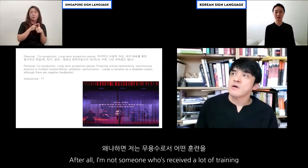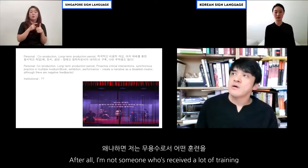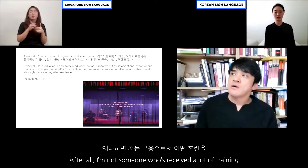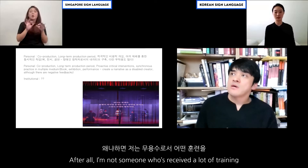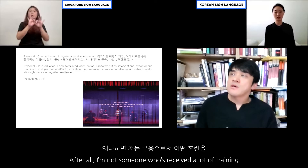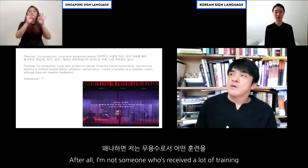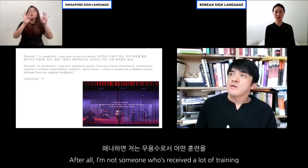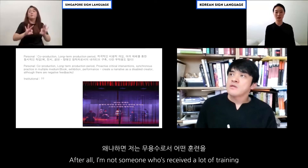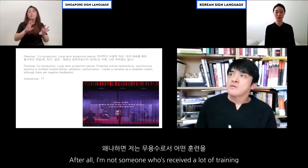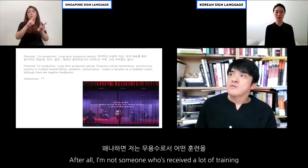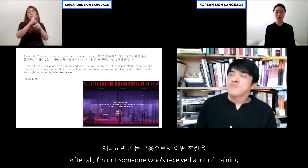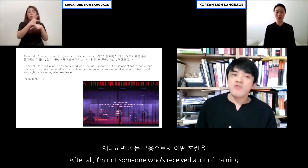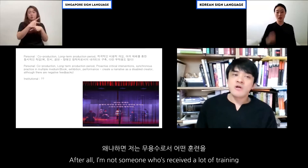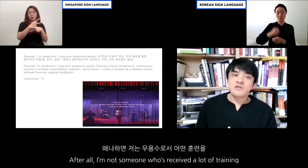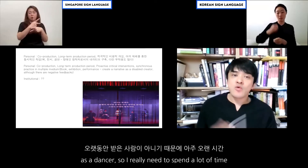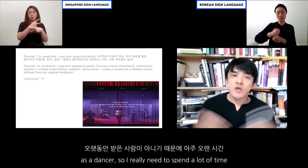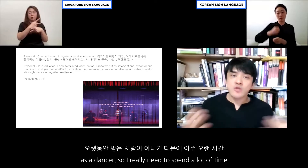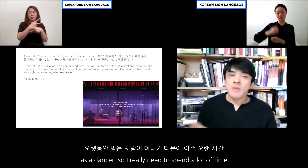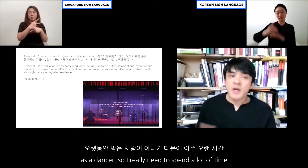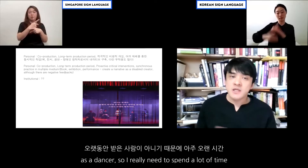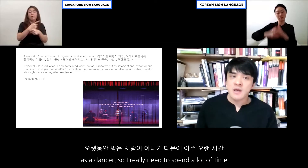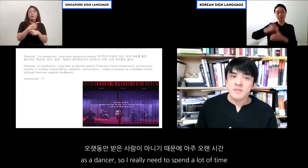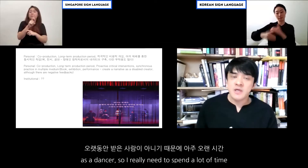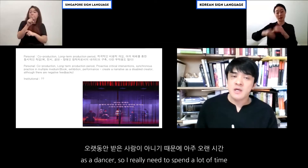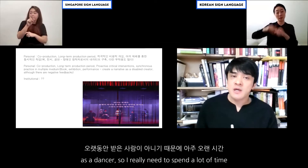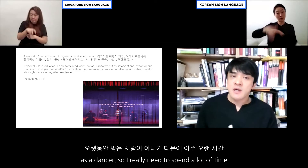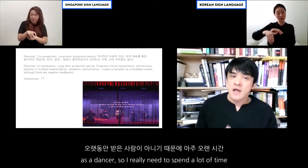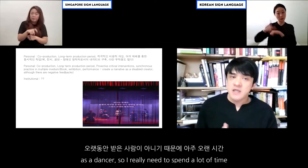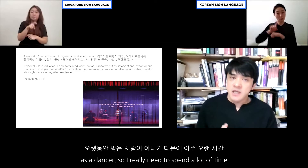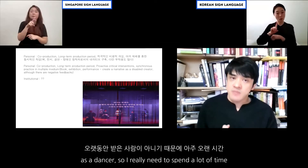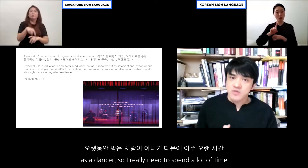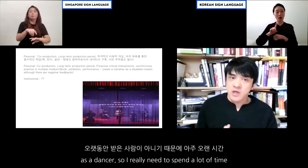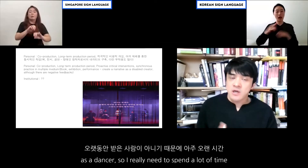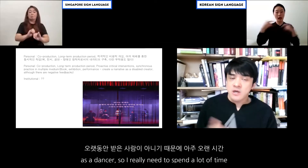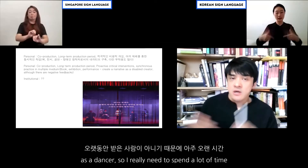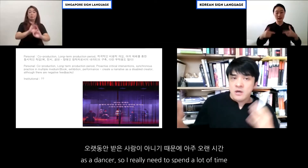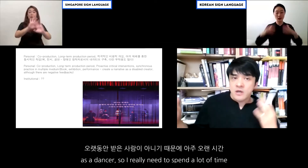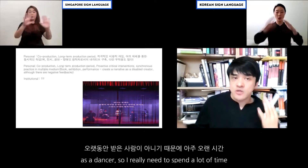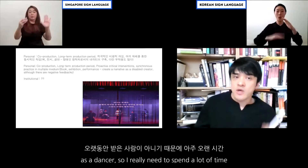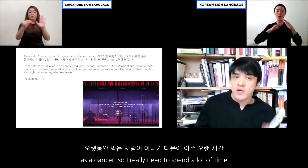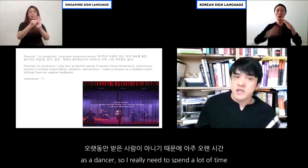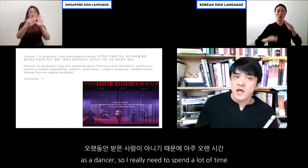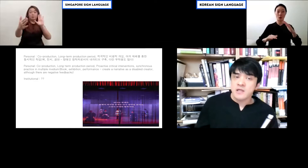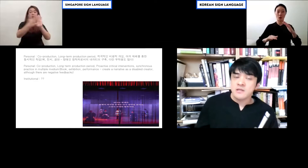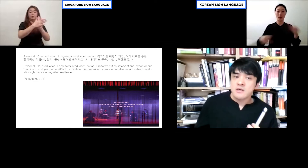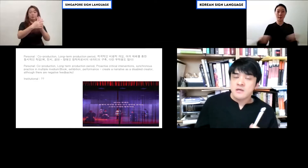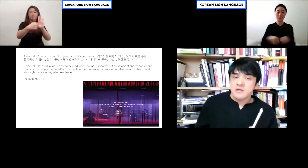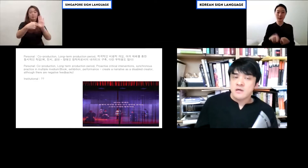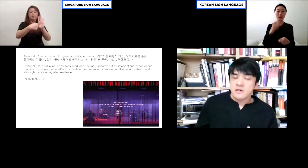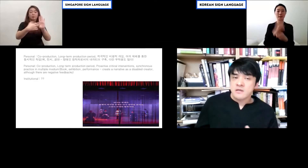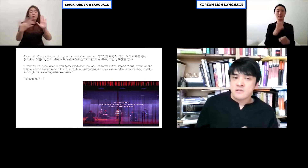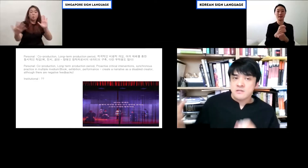무용수로서 어떤 훈련을 오랫동안 받은 사람이 아니기 때문에 아주 오랜 시간